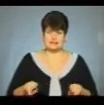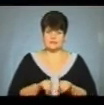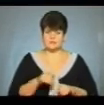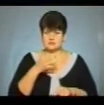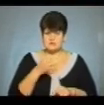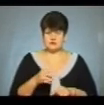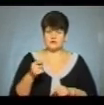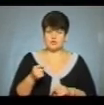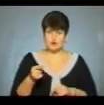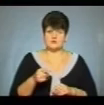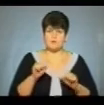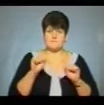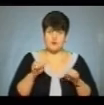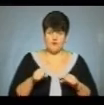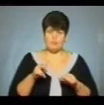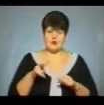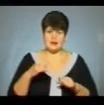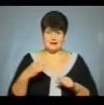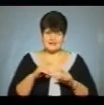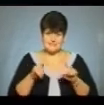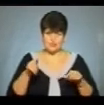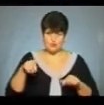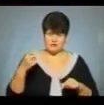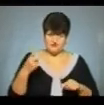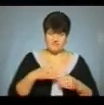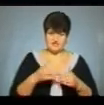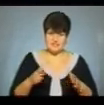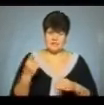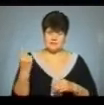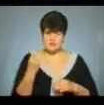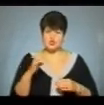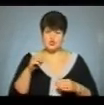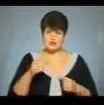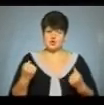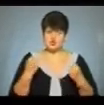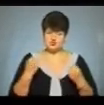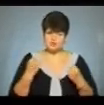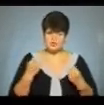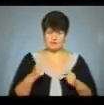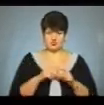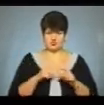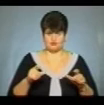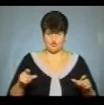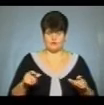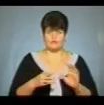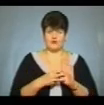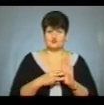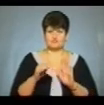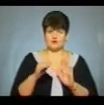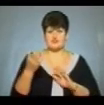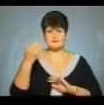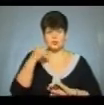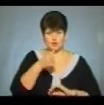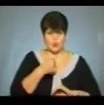що в Тернопільському правовому ліцеї номер 2 відкрили першу в Україні соціально-спортивну школу фонду «Реал Мадрид» 8 жовтня минулого